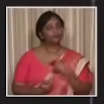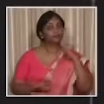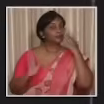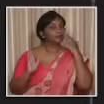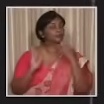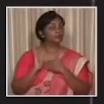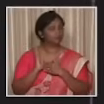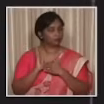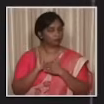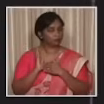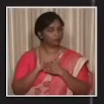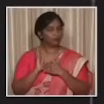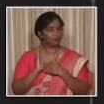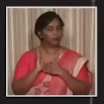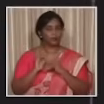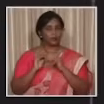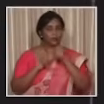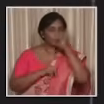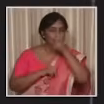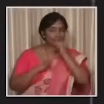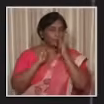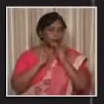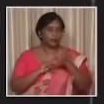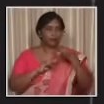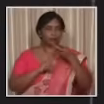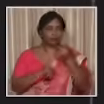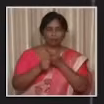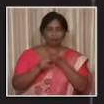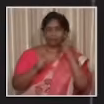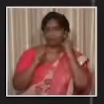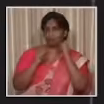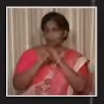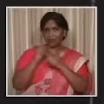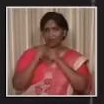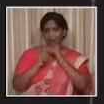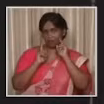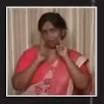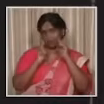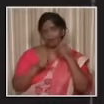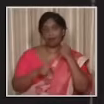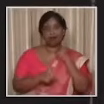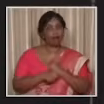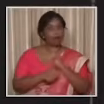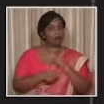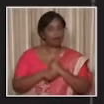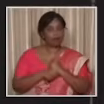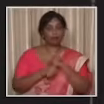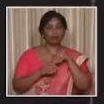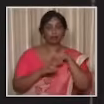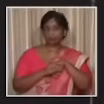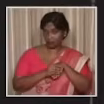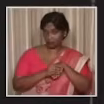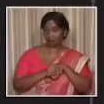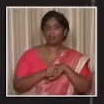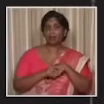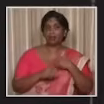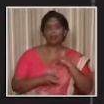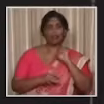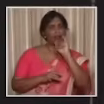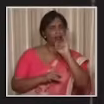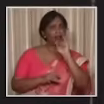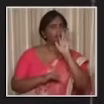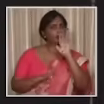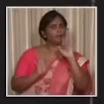පිළිබඳ දූෂණය පිළිබඳ කතා කරන හින්දාද දන්නේ ආණ්ඩුවේ මම නියෝජනය කරන මම 69